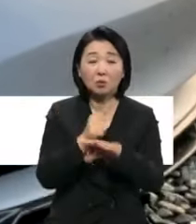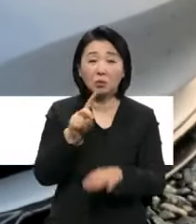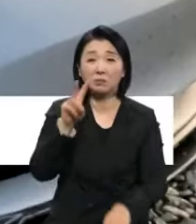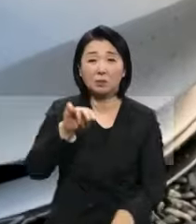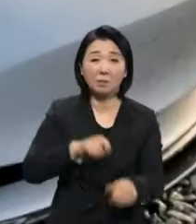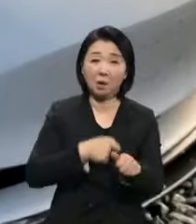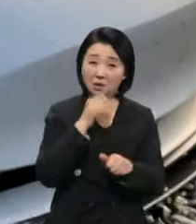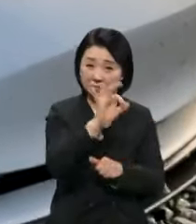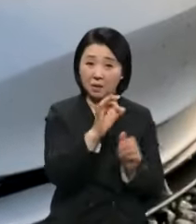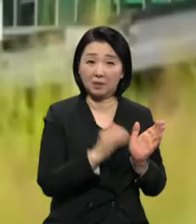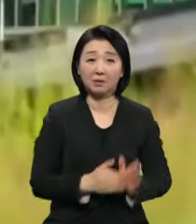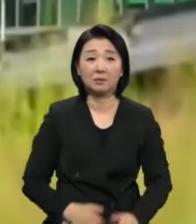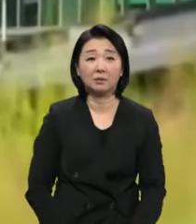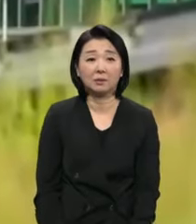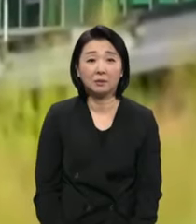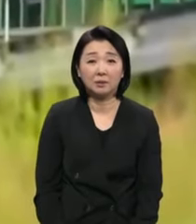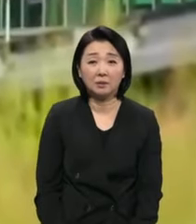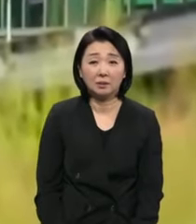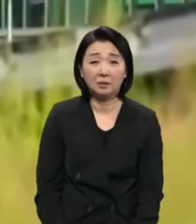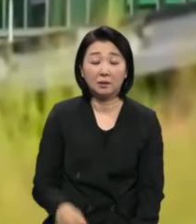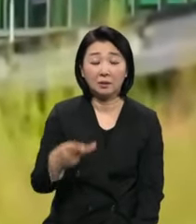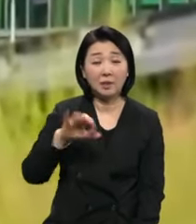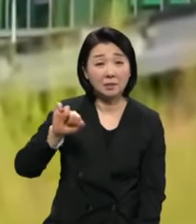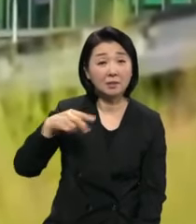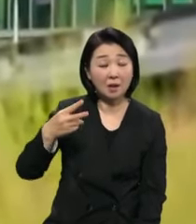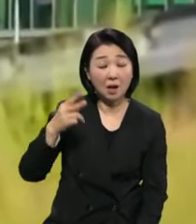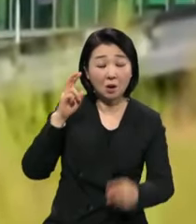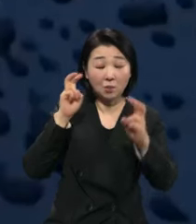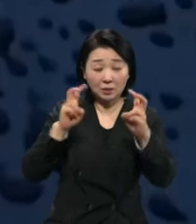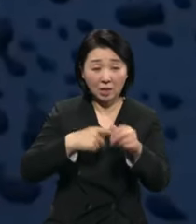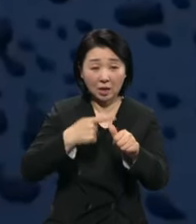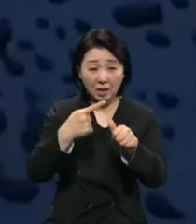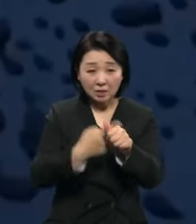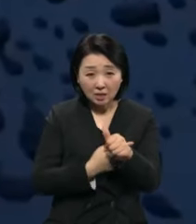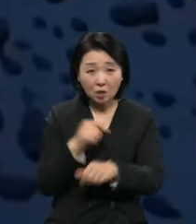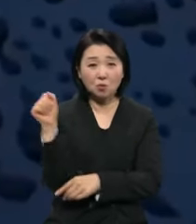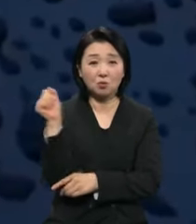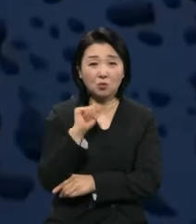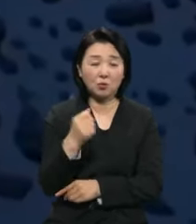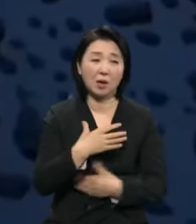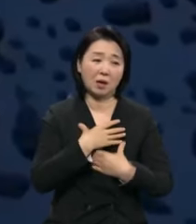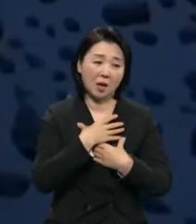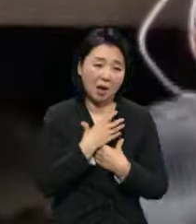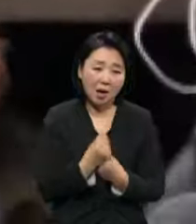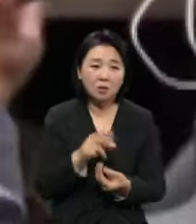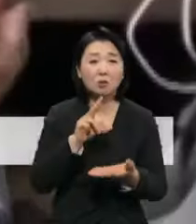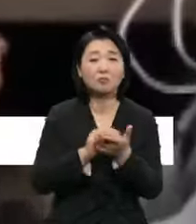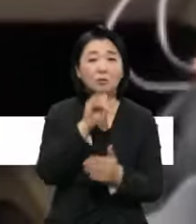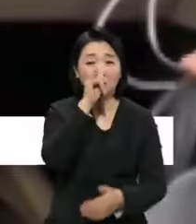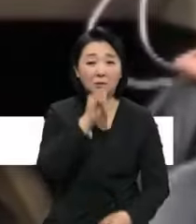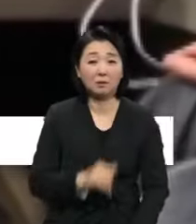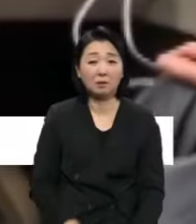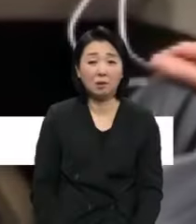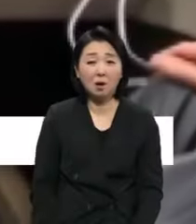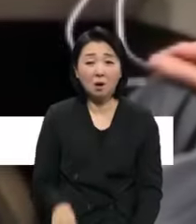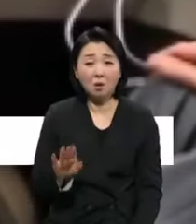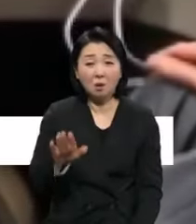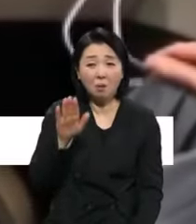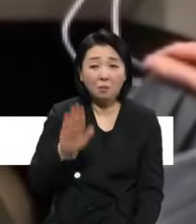벌금을 부과했습니다. 테슬라의 자율주행 기술의 안전성 논란은 계속 이어지고 있습니다. There we